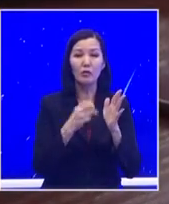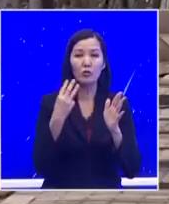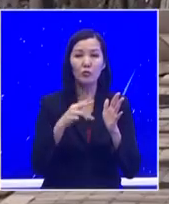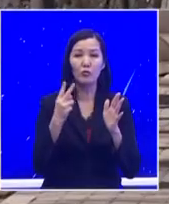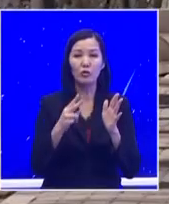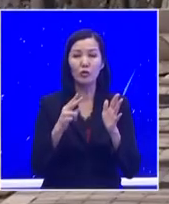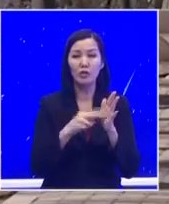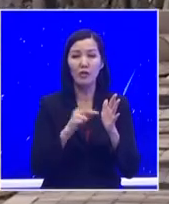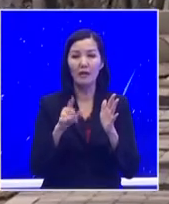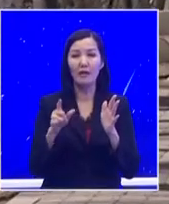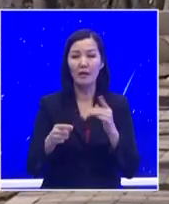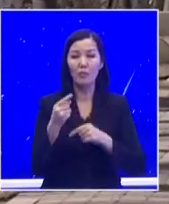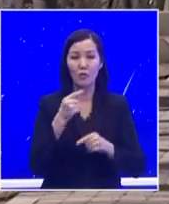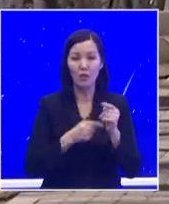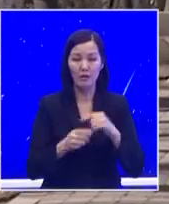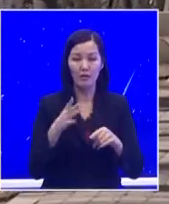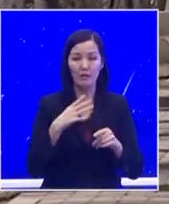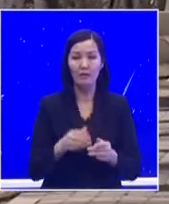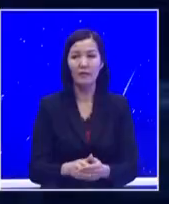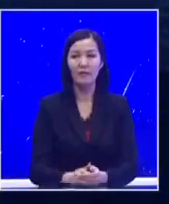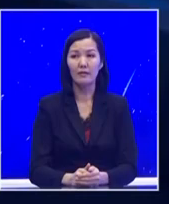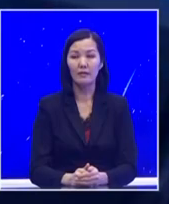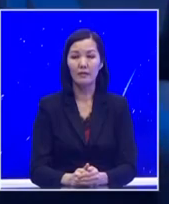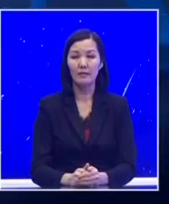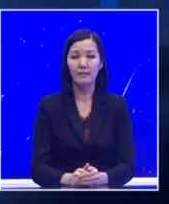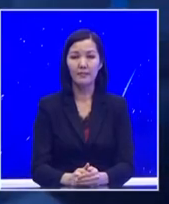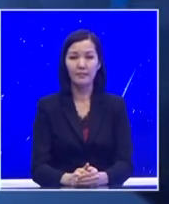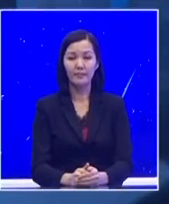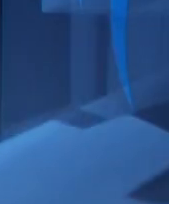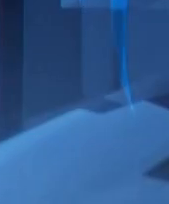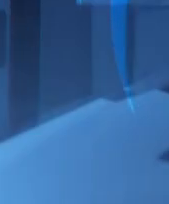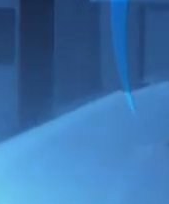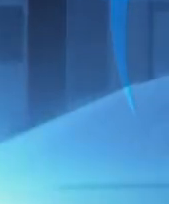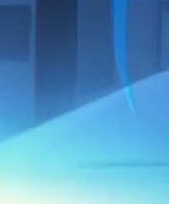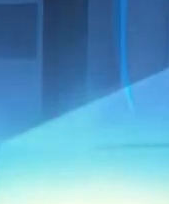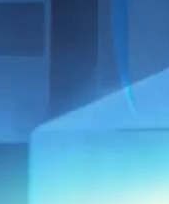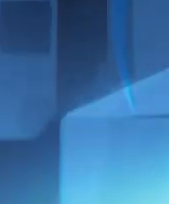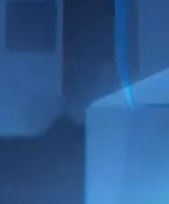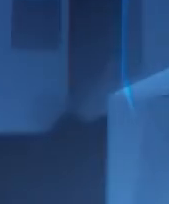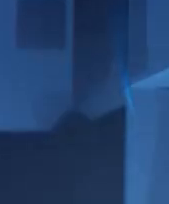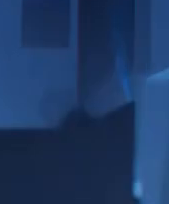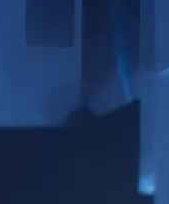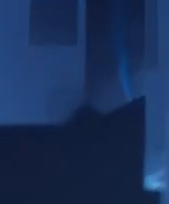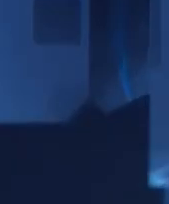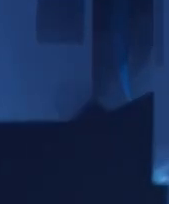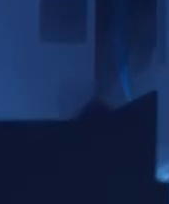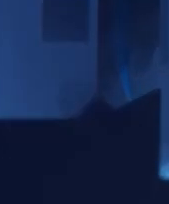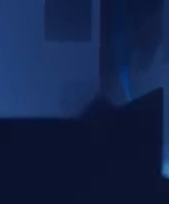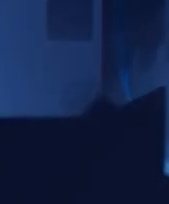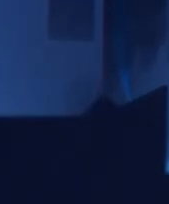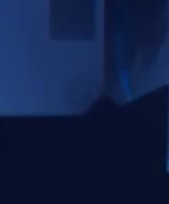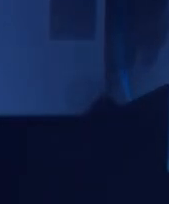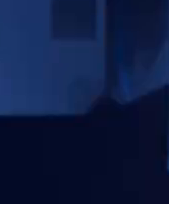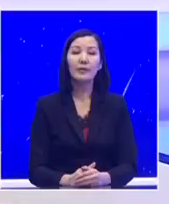6737 қандас оралыпты. Камшат Мұхамеджан, Әзиза Ғазизқызы, Ринат Өтеев, Қайрат Қазтұрған, жетсу арнасы, Талдықорған.